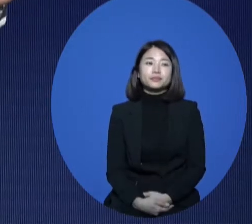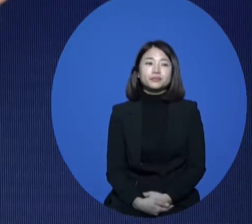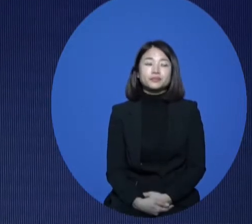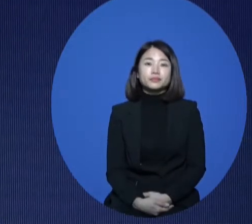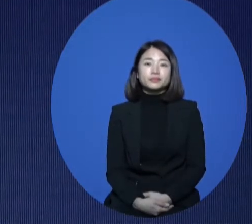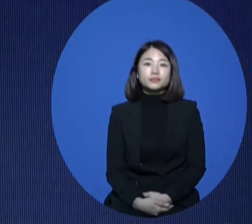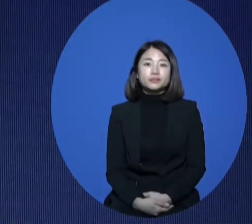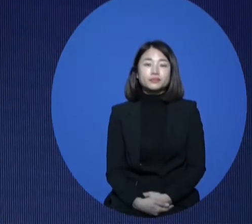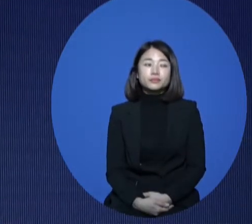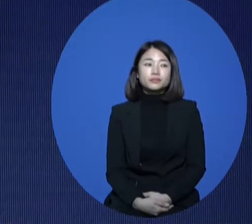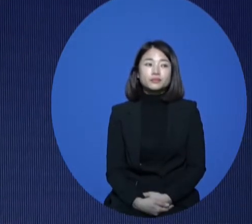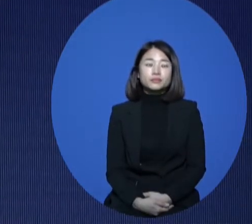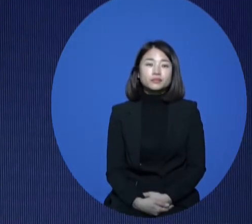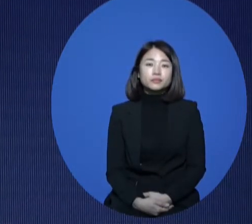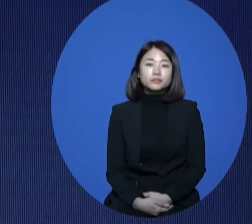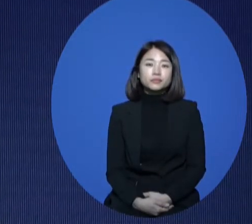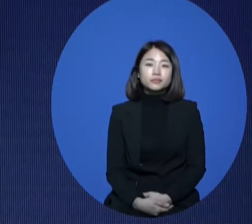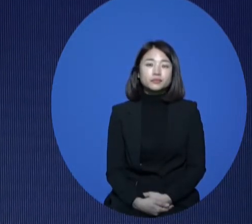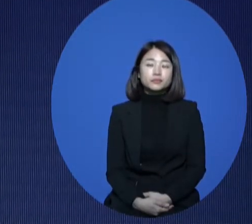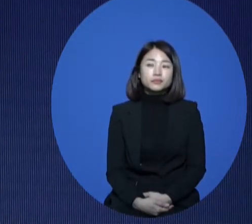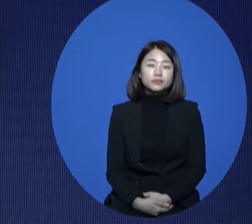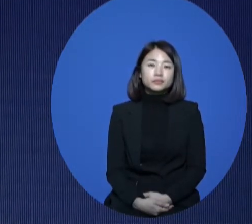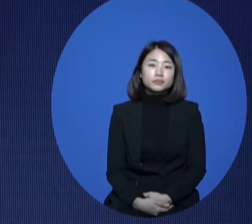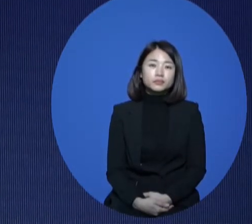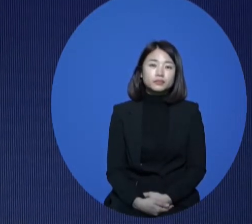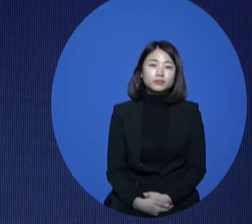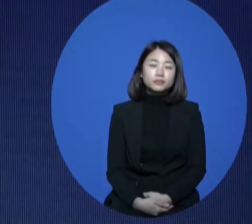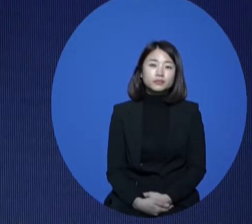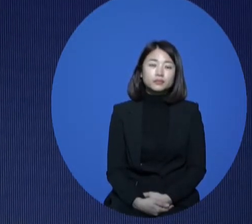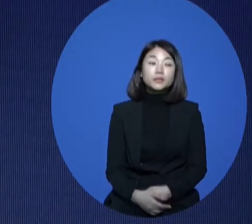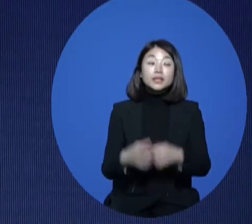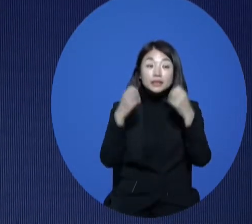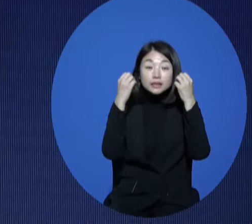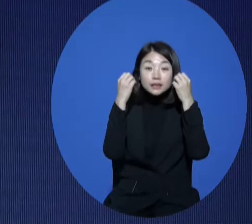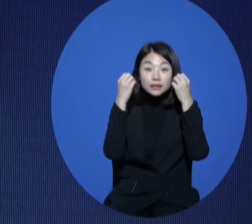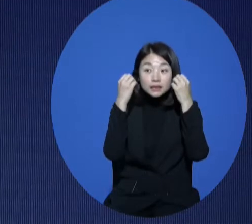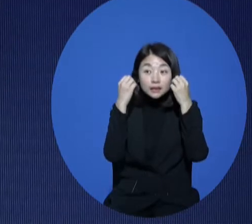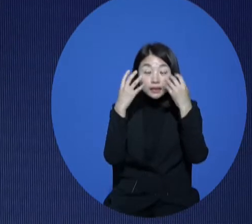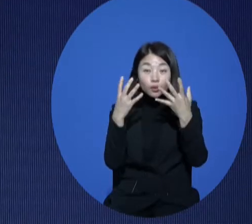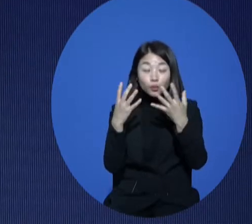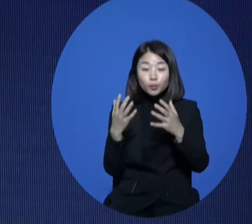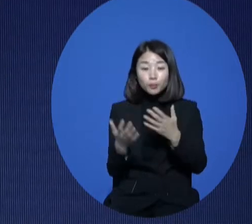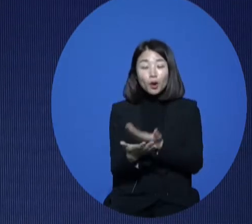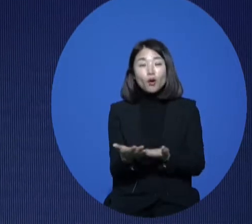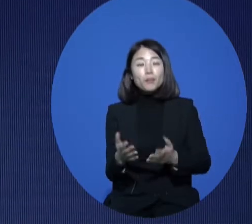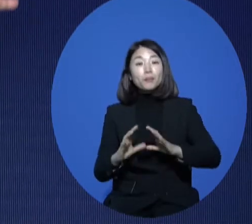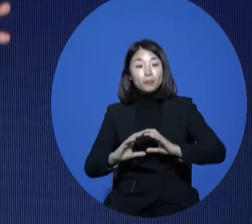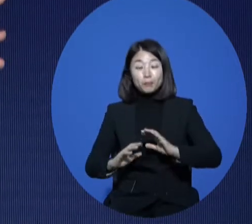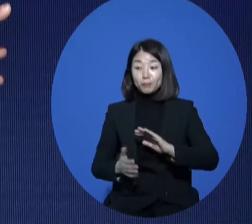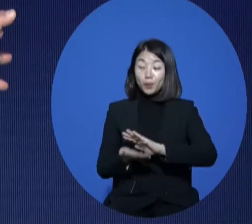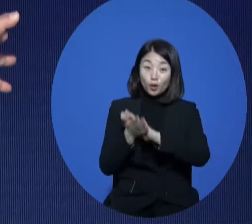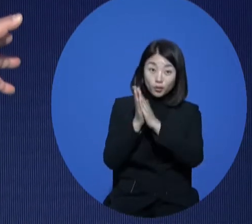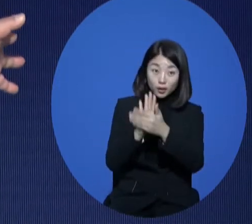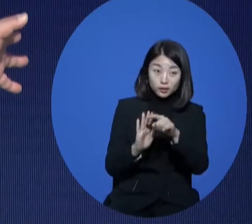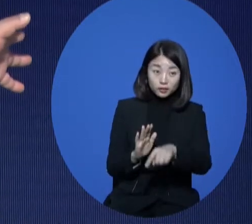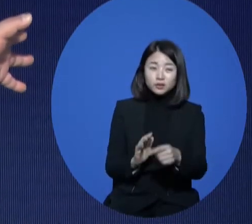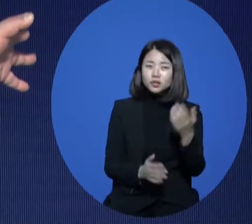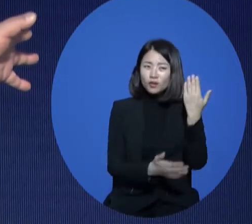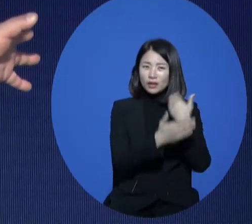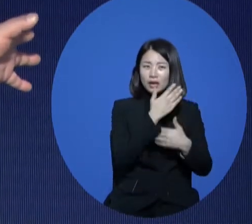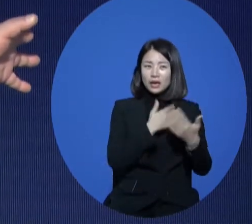이제 폐허거치는 데서 새로 빌딩업, 새로운 세계를 만들어야 되는데 옛날로 돌아가면 안 되는